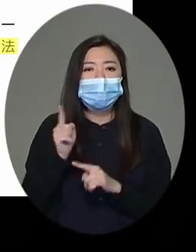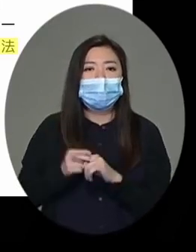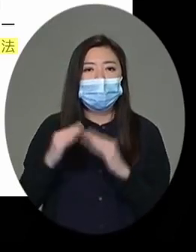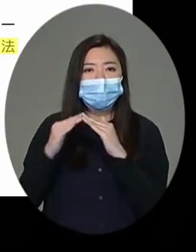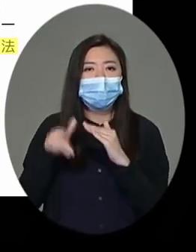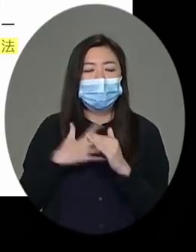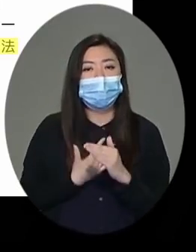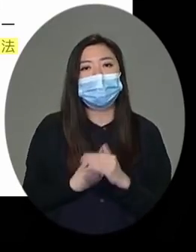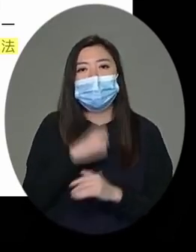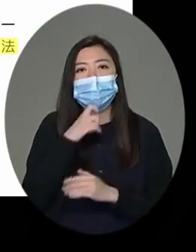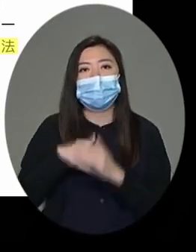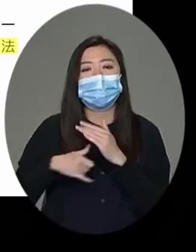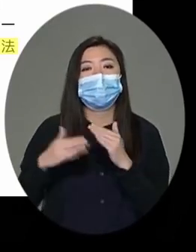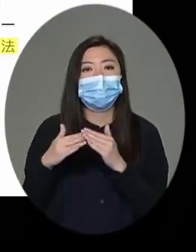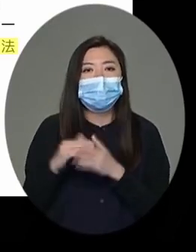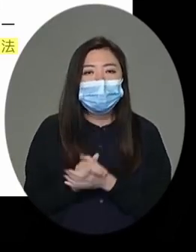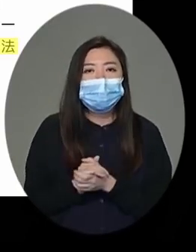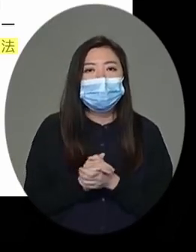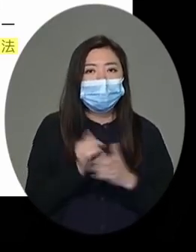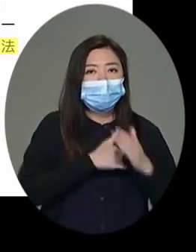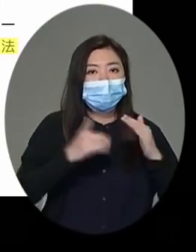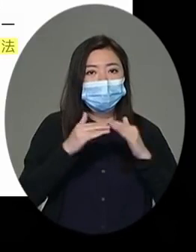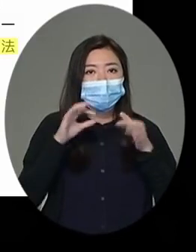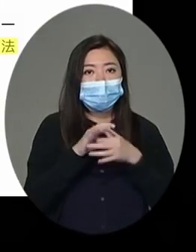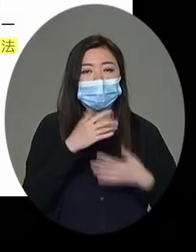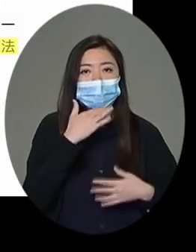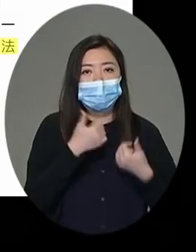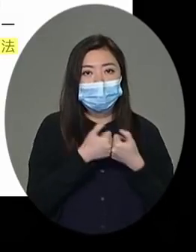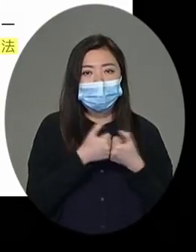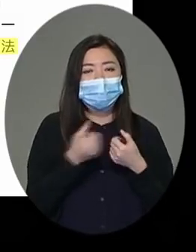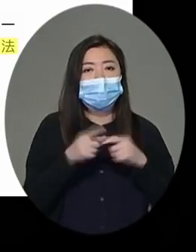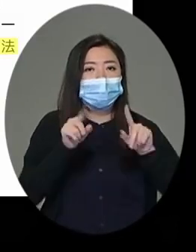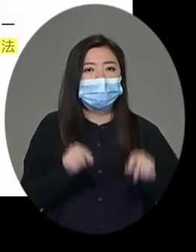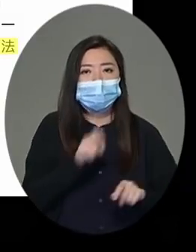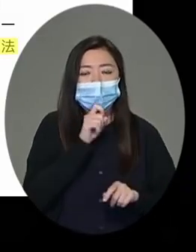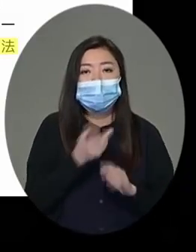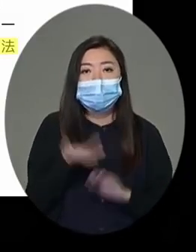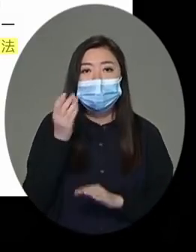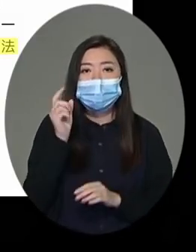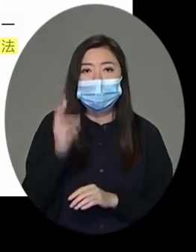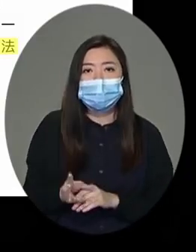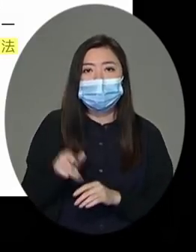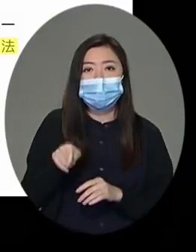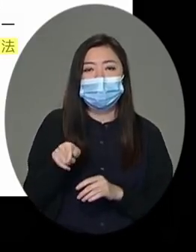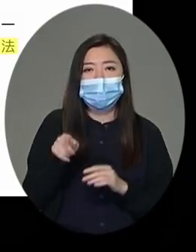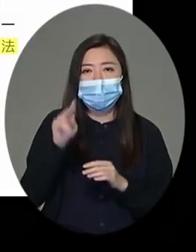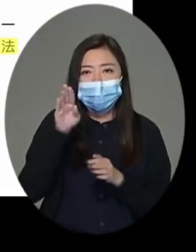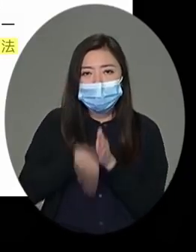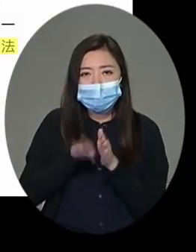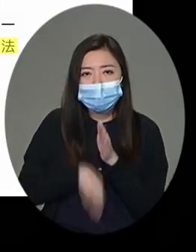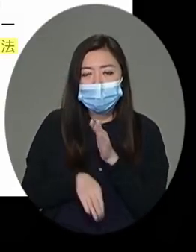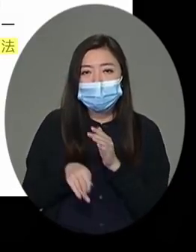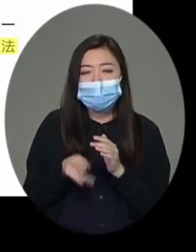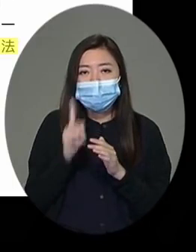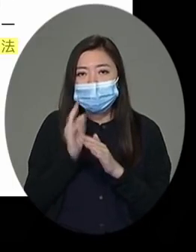方深表遺憾。入境處又針對假結婚個案作出解話，只曾經多次對該名蓄